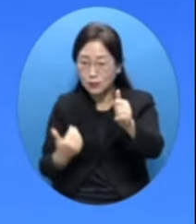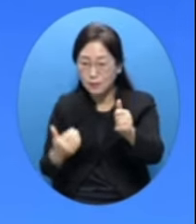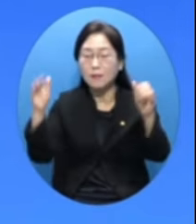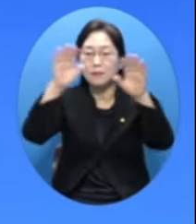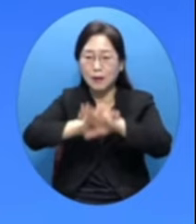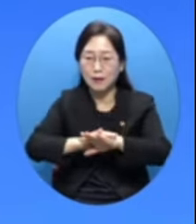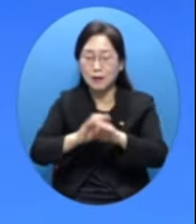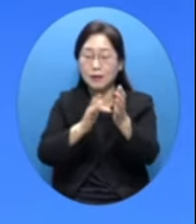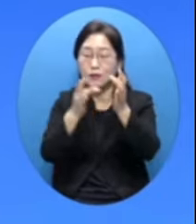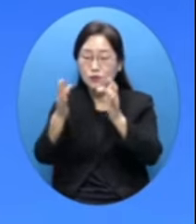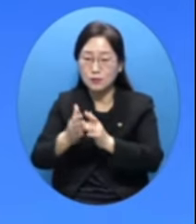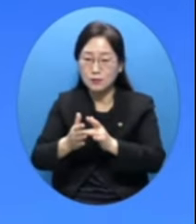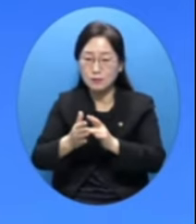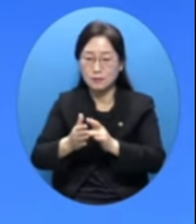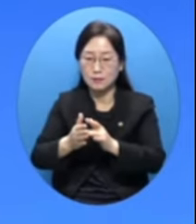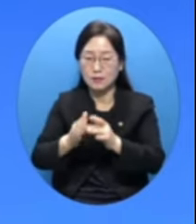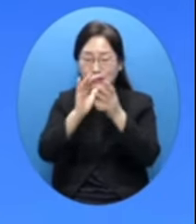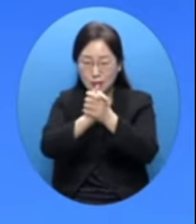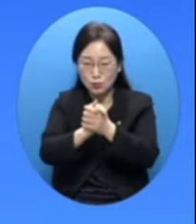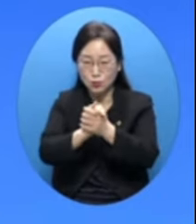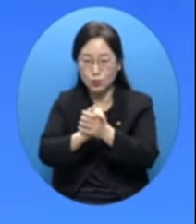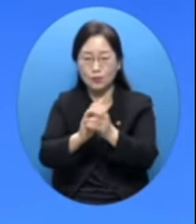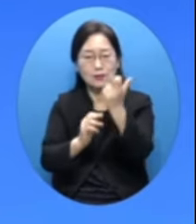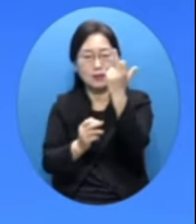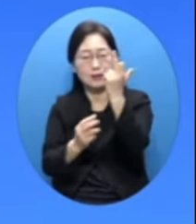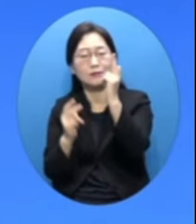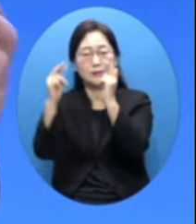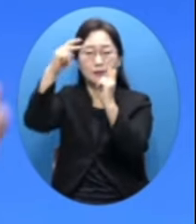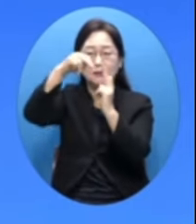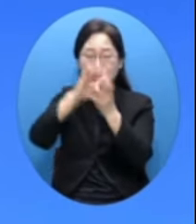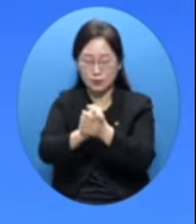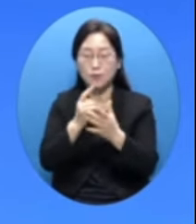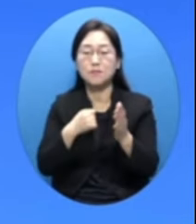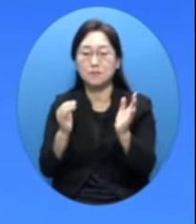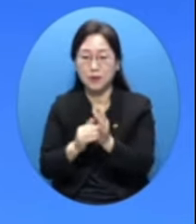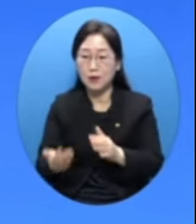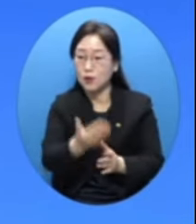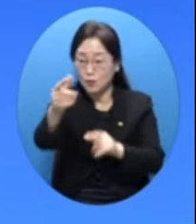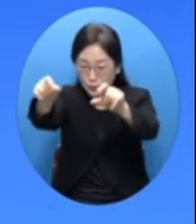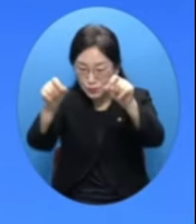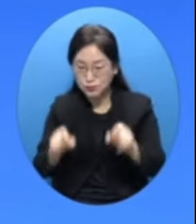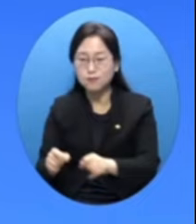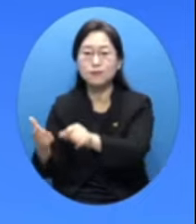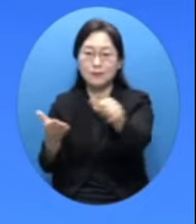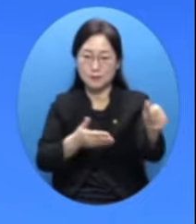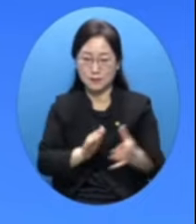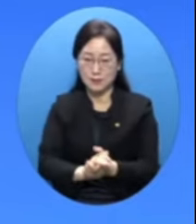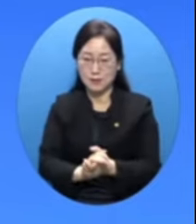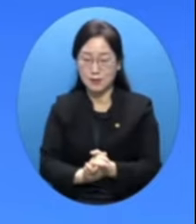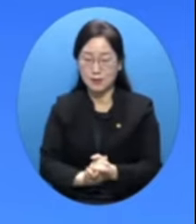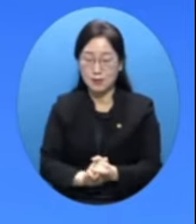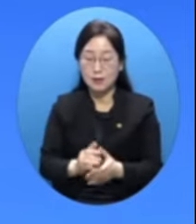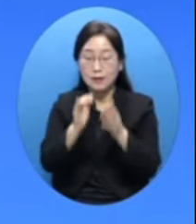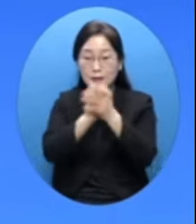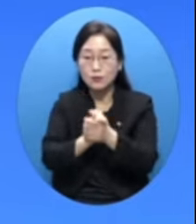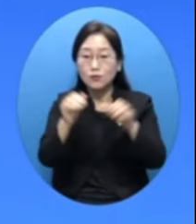예수님은 겟세마네 동산에 올라와서 부르짖어 기도하셨습니다. 기도의 힘쓰는 여러분 모두가 되기를 바랍니다. 기도를 우리의